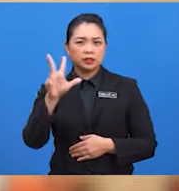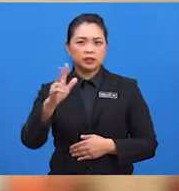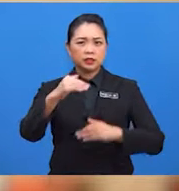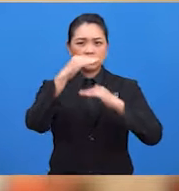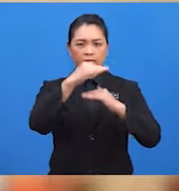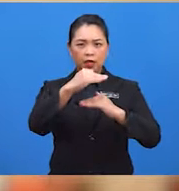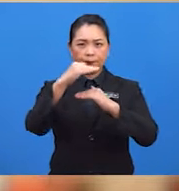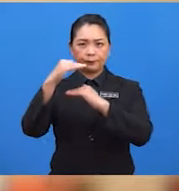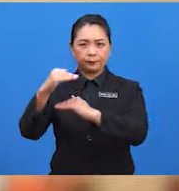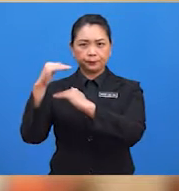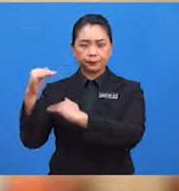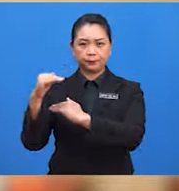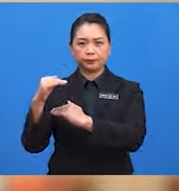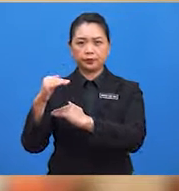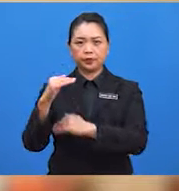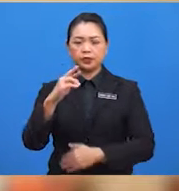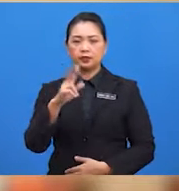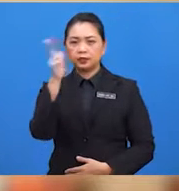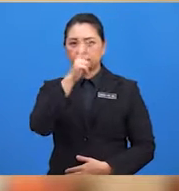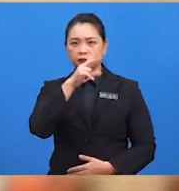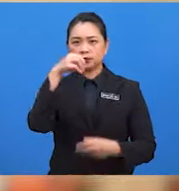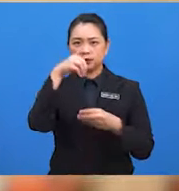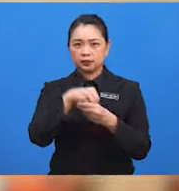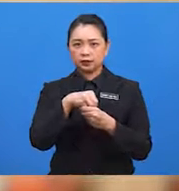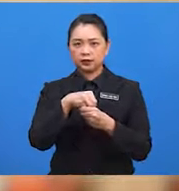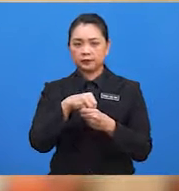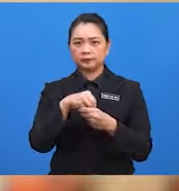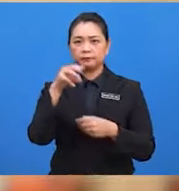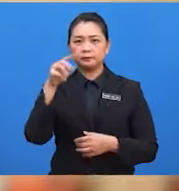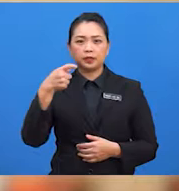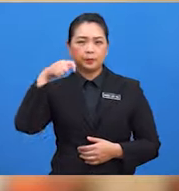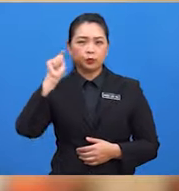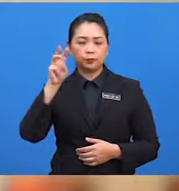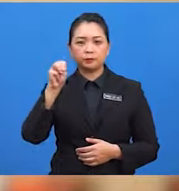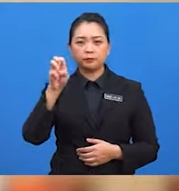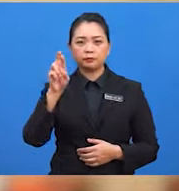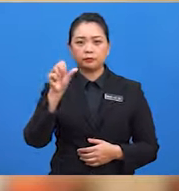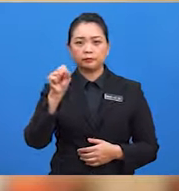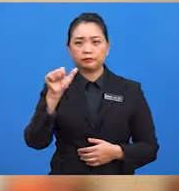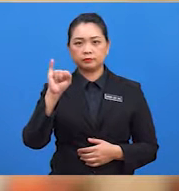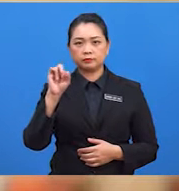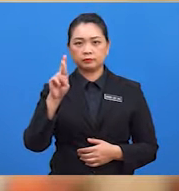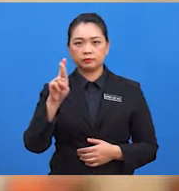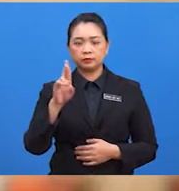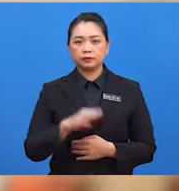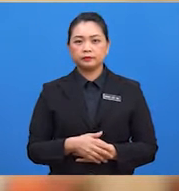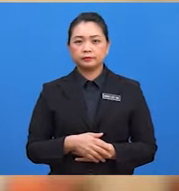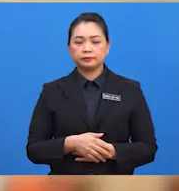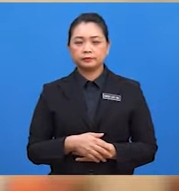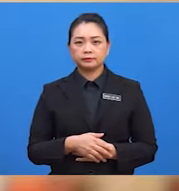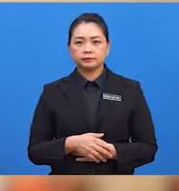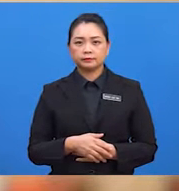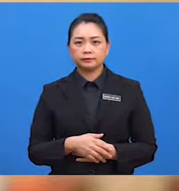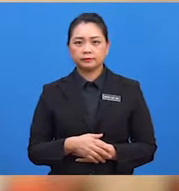Terdapat tiga tahap pemerintahan kerajaan dalam tamadun Mesir Purba, iaitu A. Kerajaan